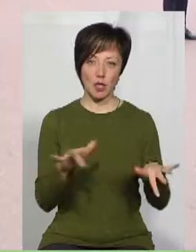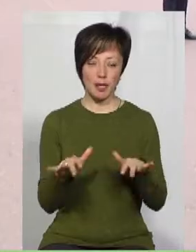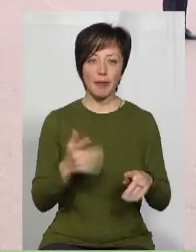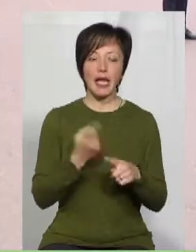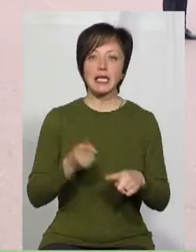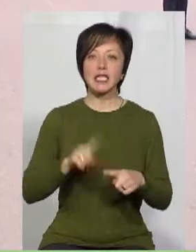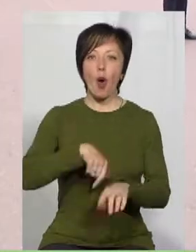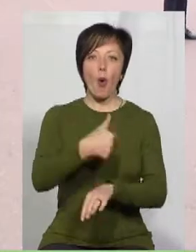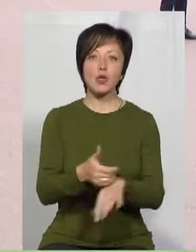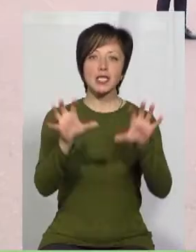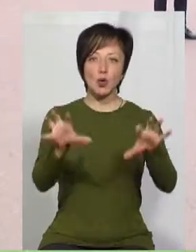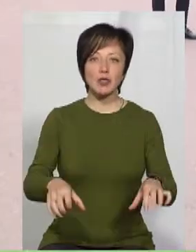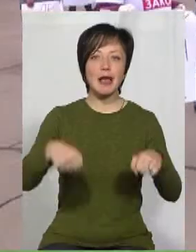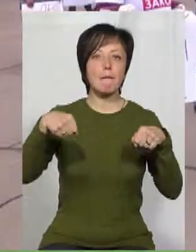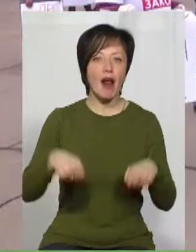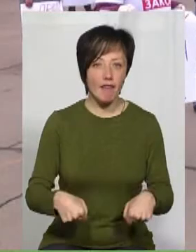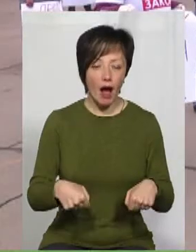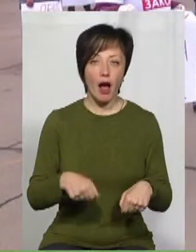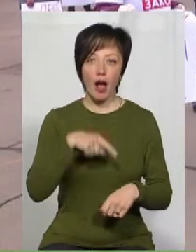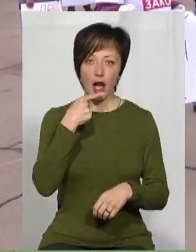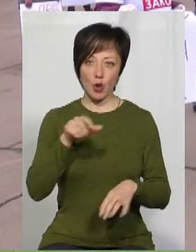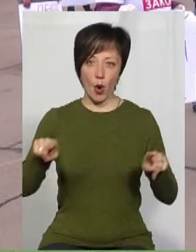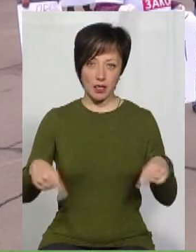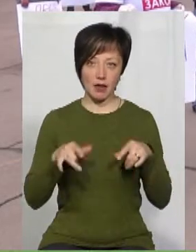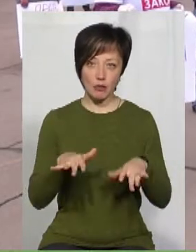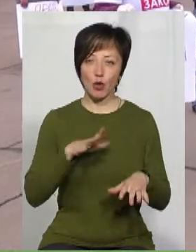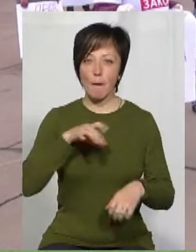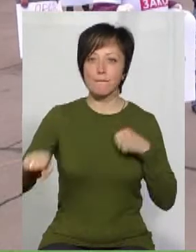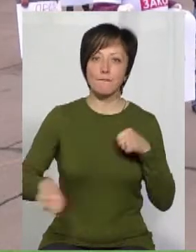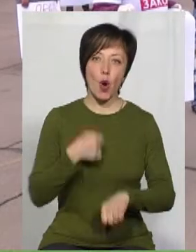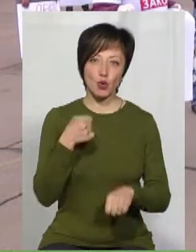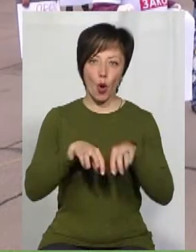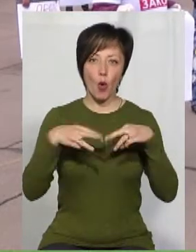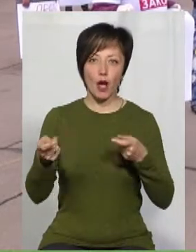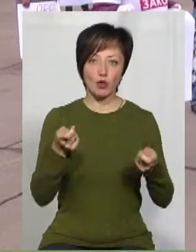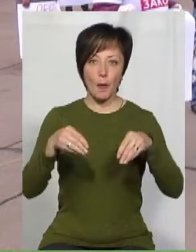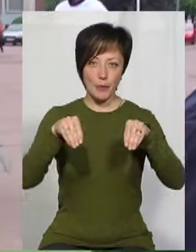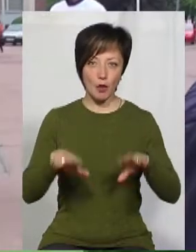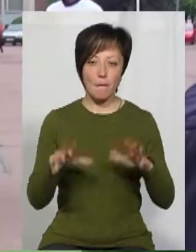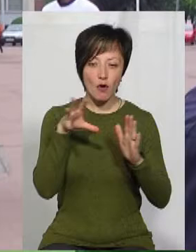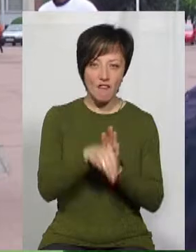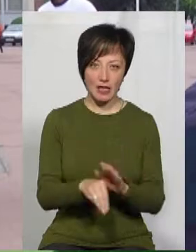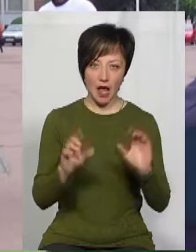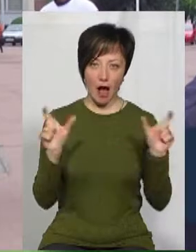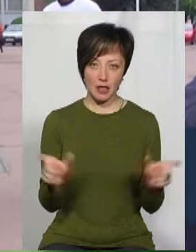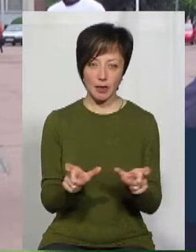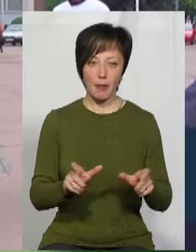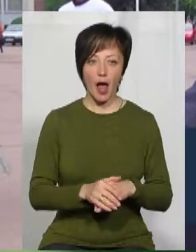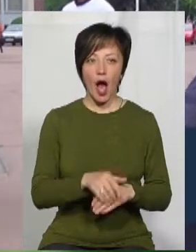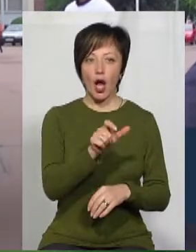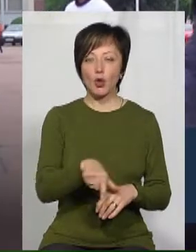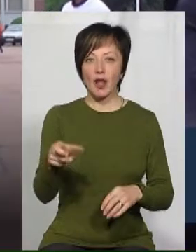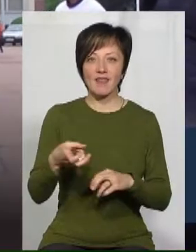ці конституційні права, каже організатор акції Віктор Вікарчук, були порушені урядовою постановою про введення карантину. Людей сьогодні виселяють